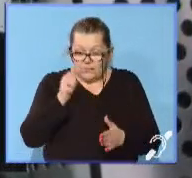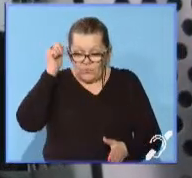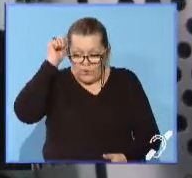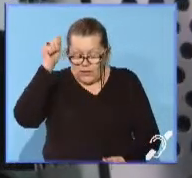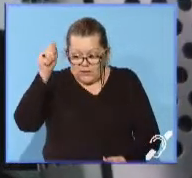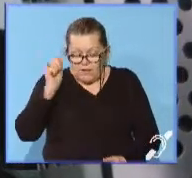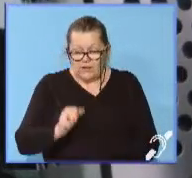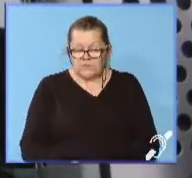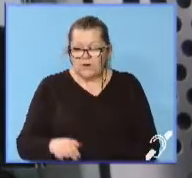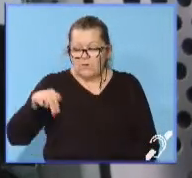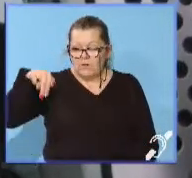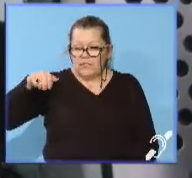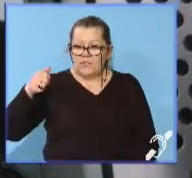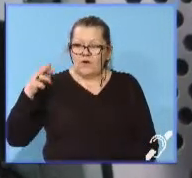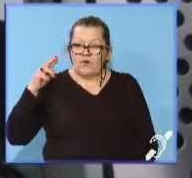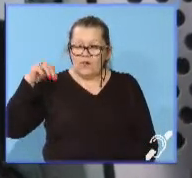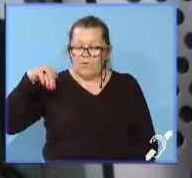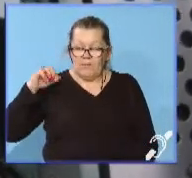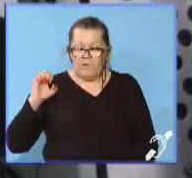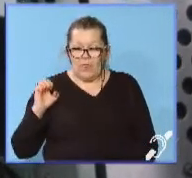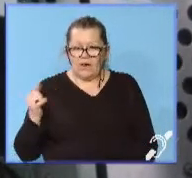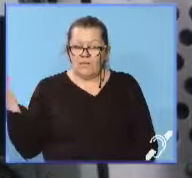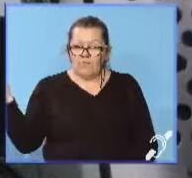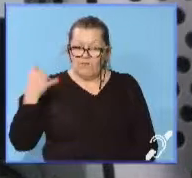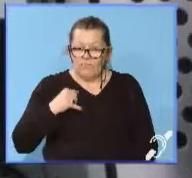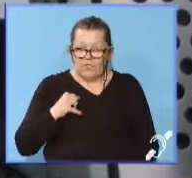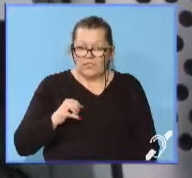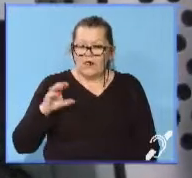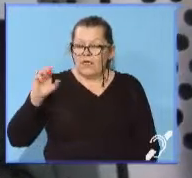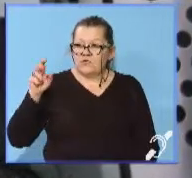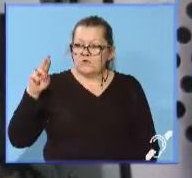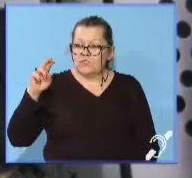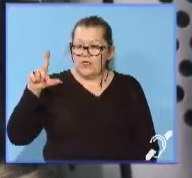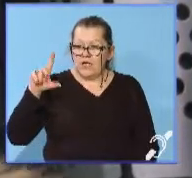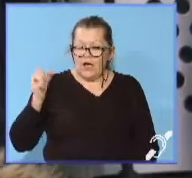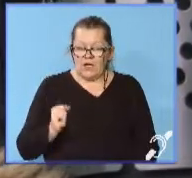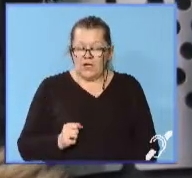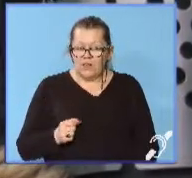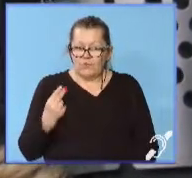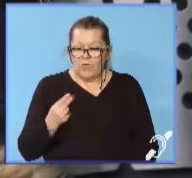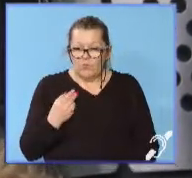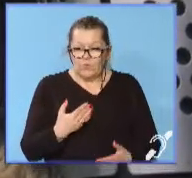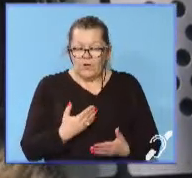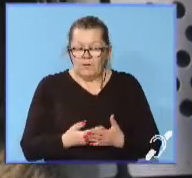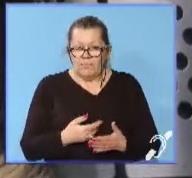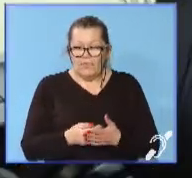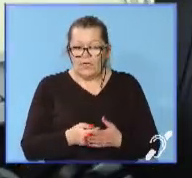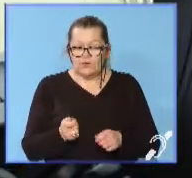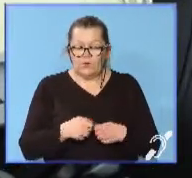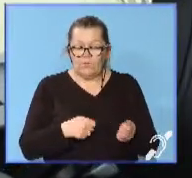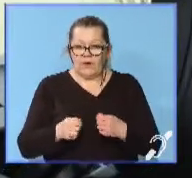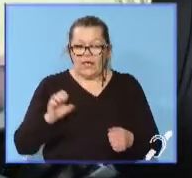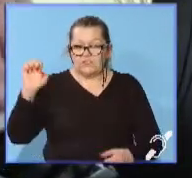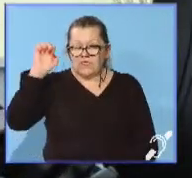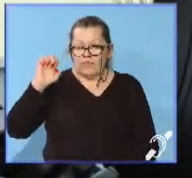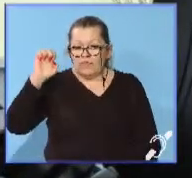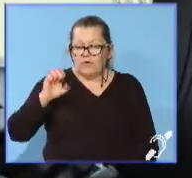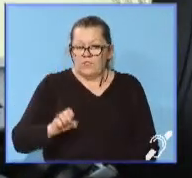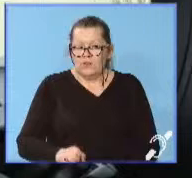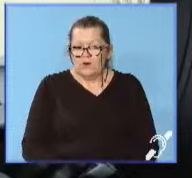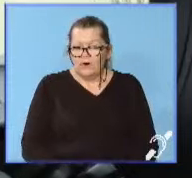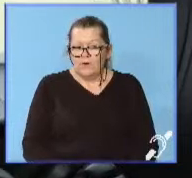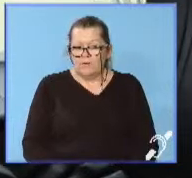acestor norme ei vin cu o marfă care nu i conformă pentru Piața Uniunii Europene și o varsă aici pentru